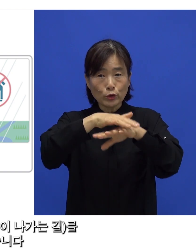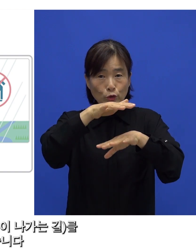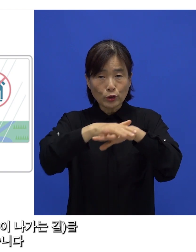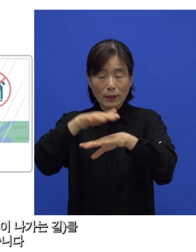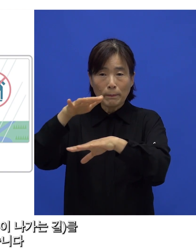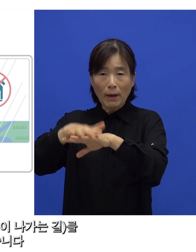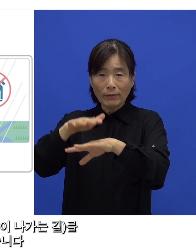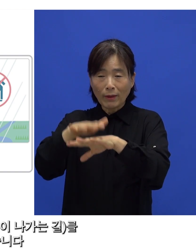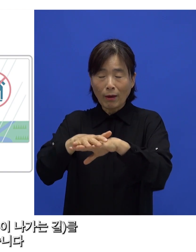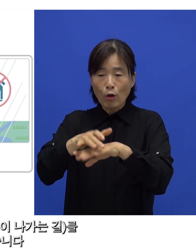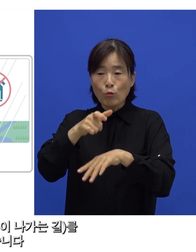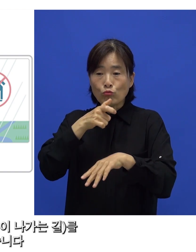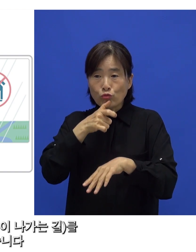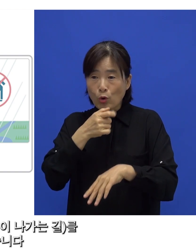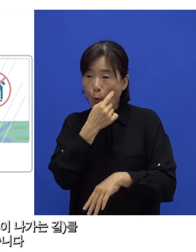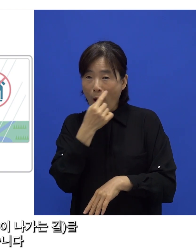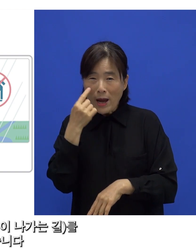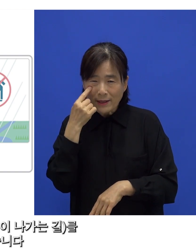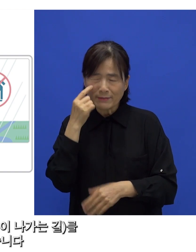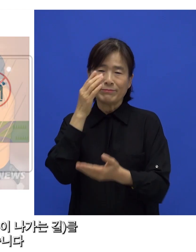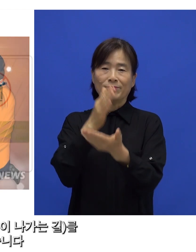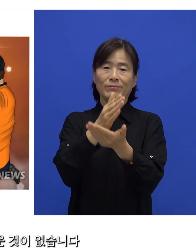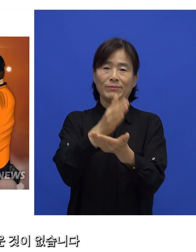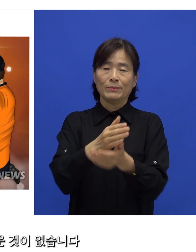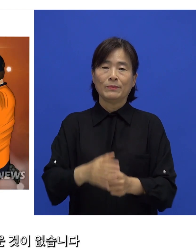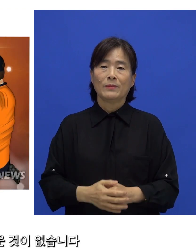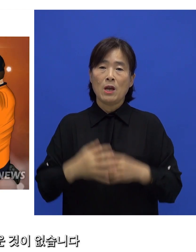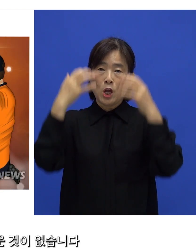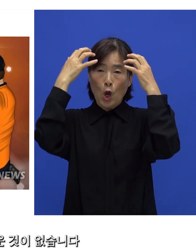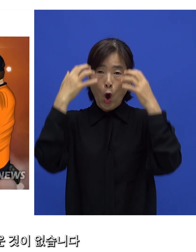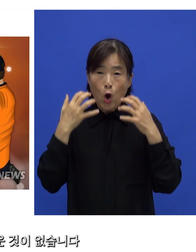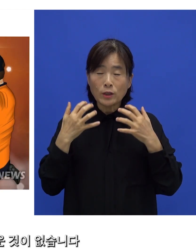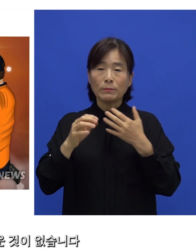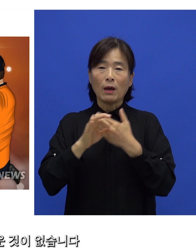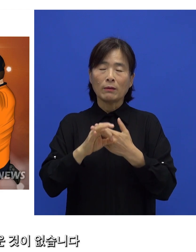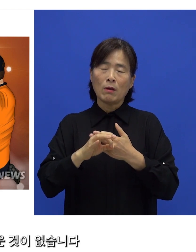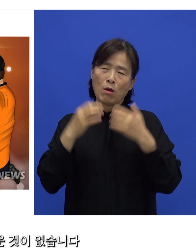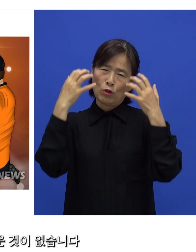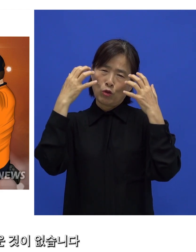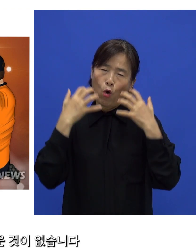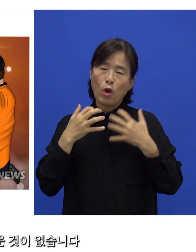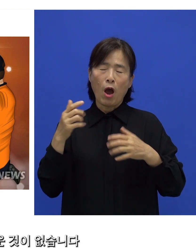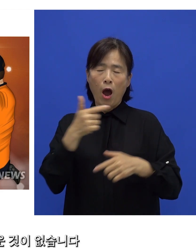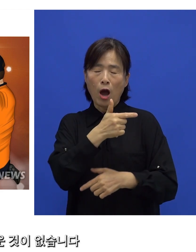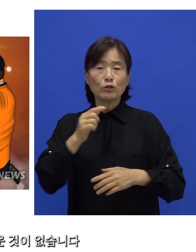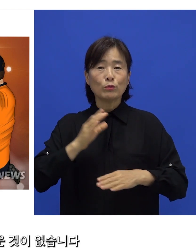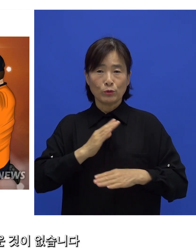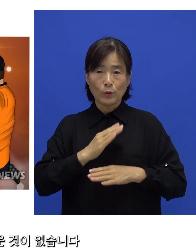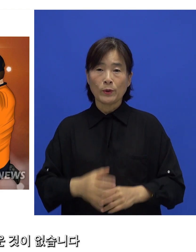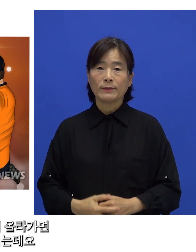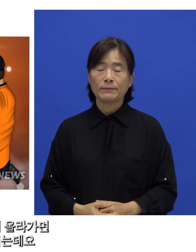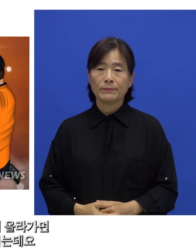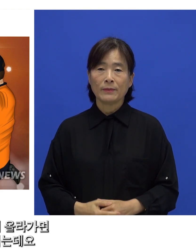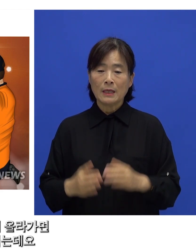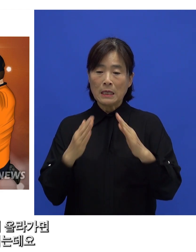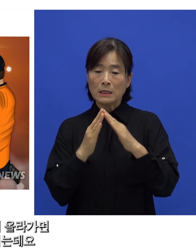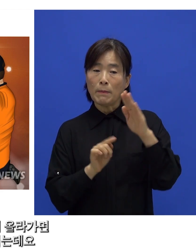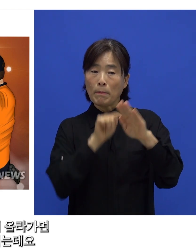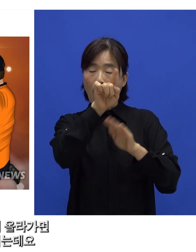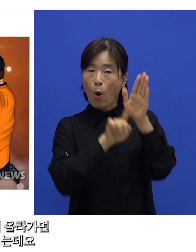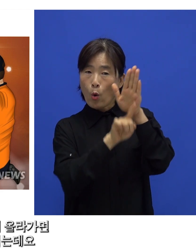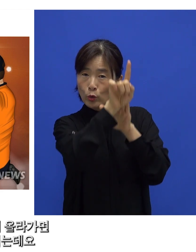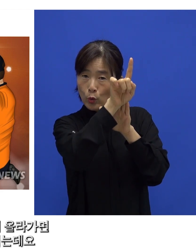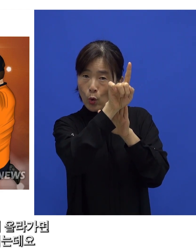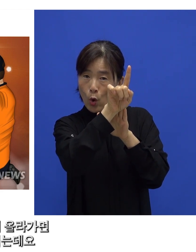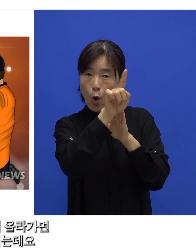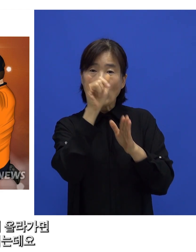밭에 물골을 보러 나가지 않습니다. 여름이 되면 더위처럼 무서운 것이 없습니다. 바깥 온도가 너무